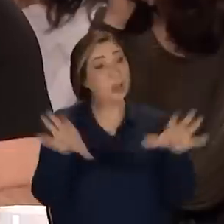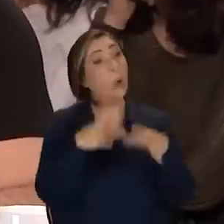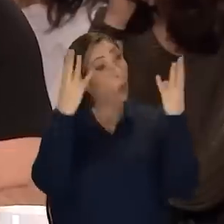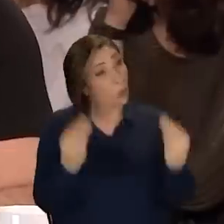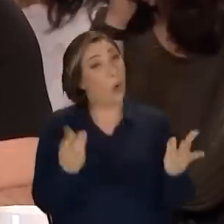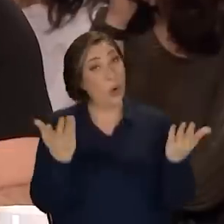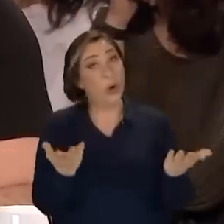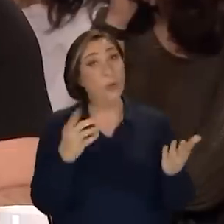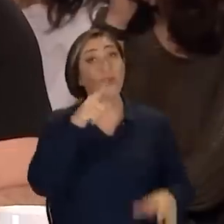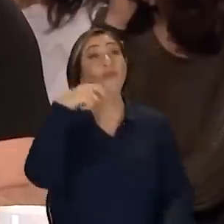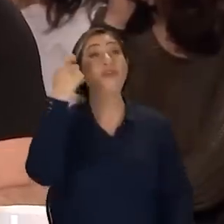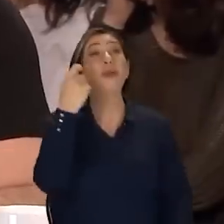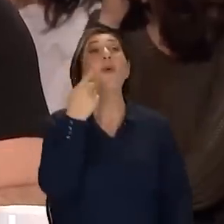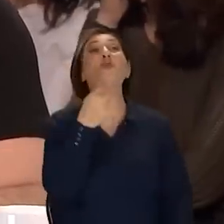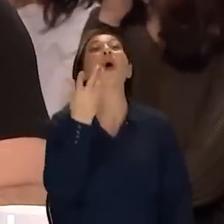da